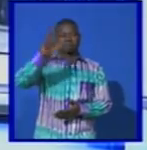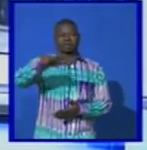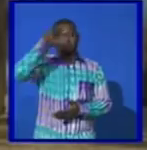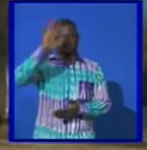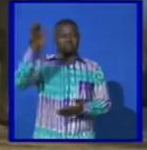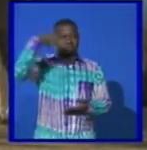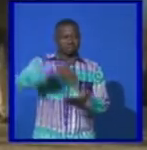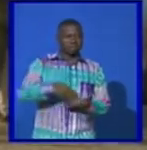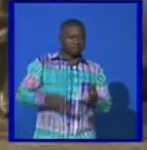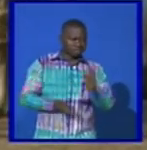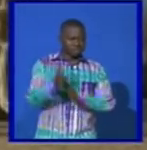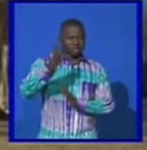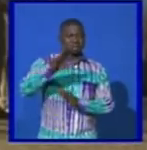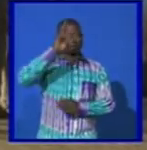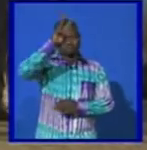Savargo.